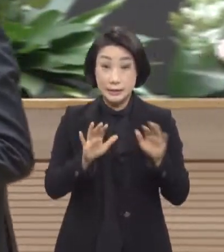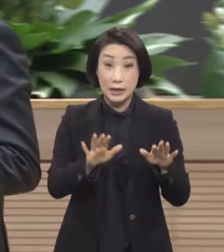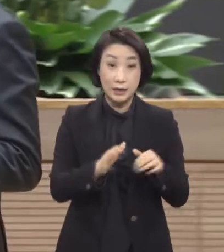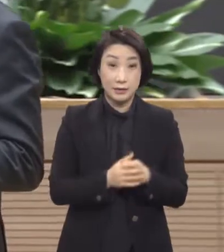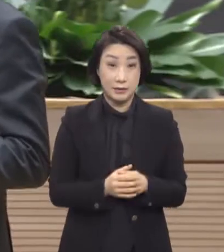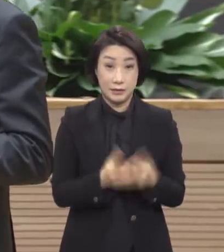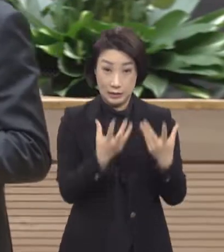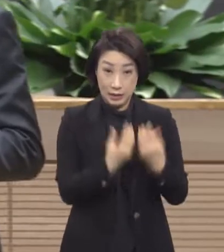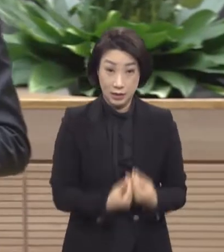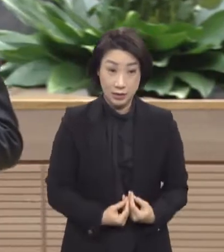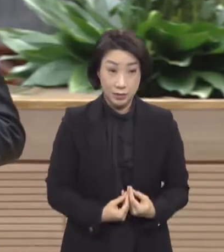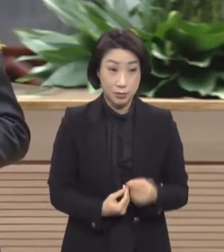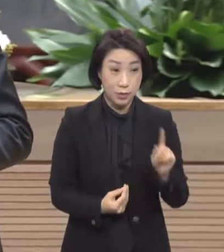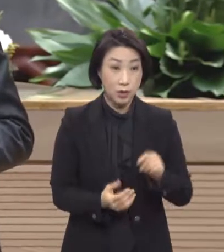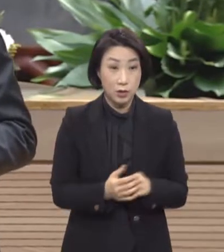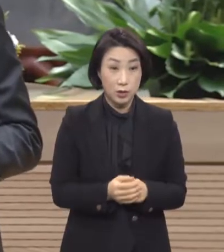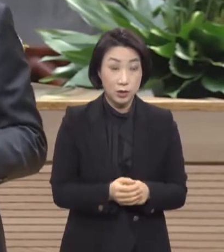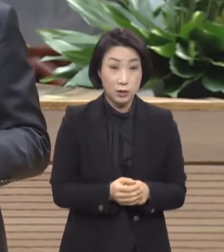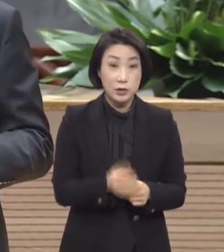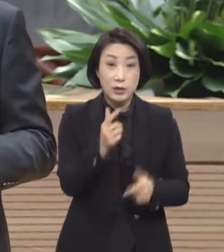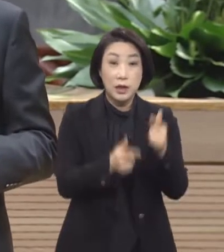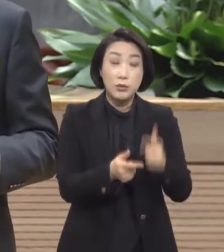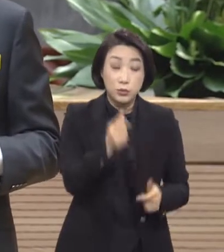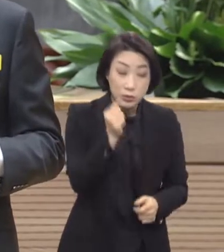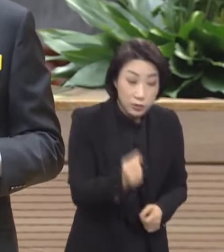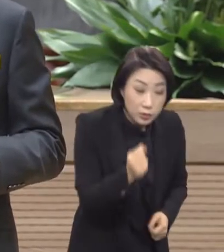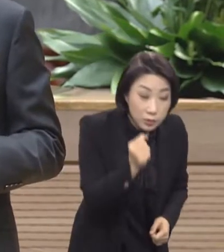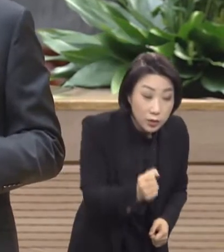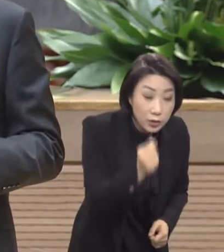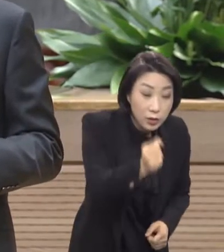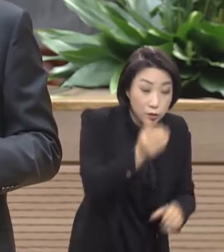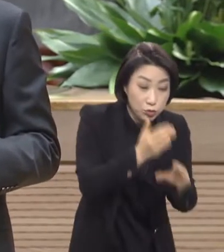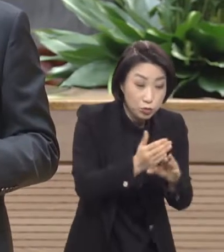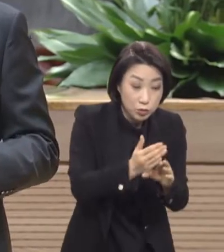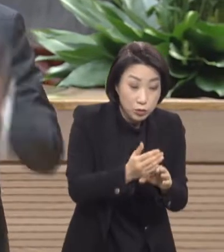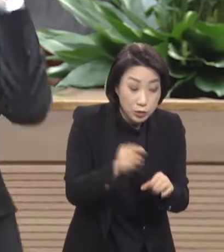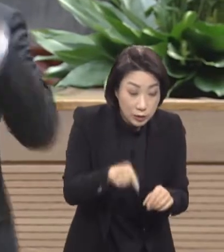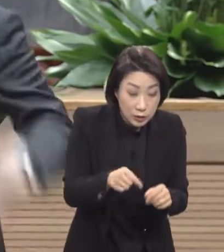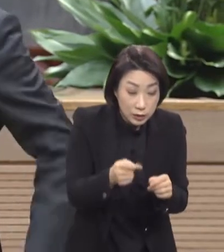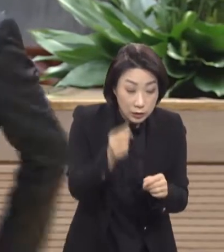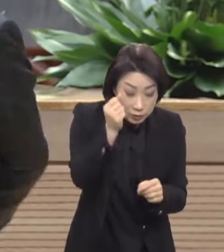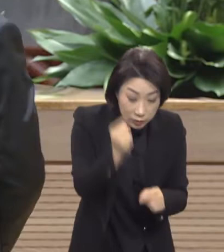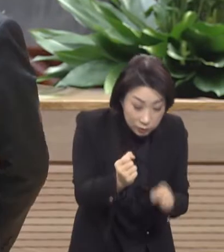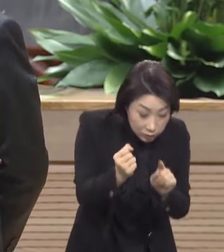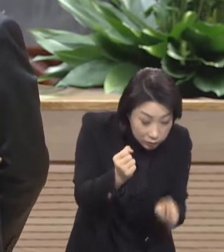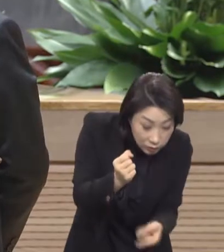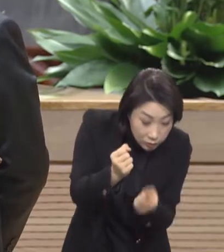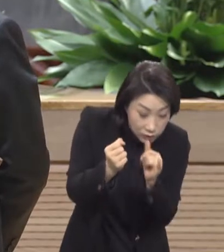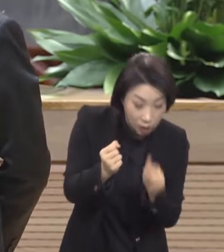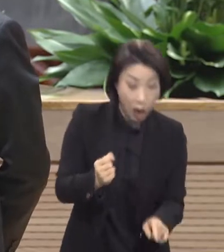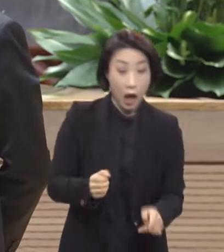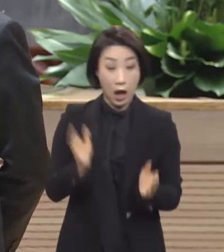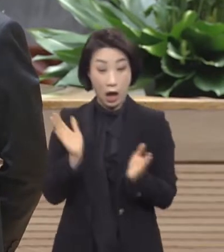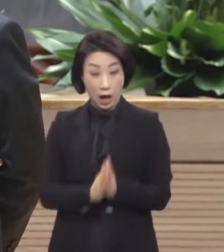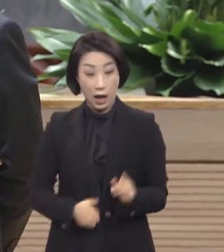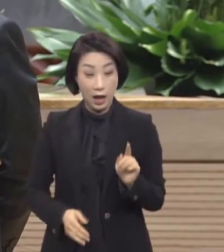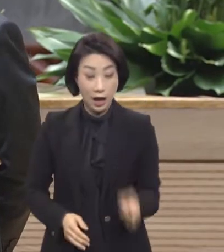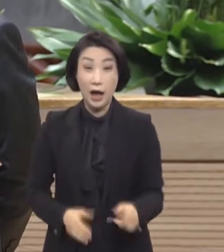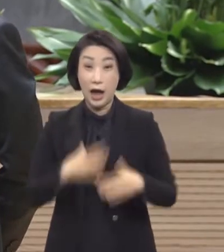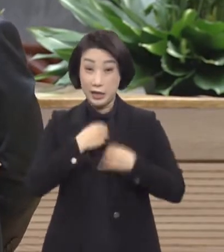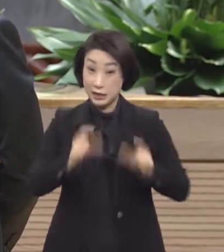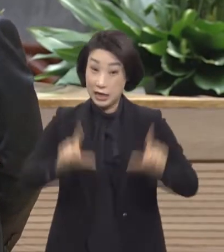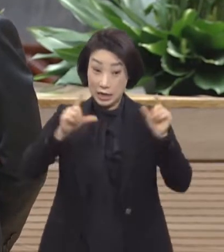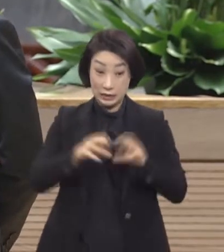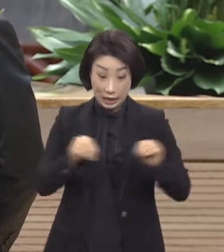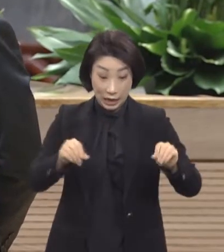사람들이 지팽이를 짚고 지나가다가 똥이 빠지면 야! 안식일에 땅